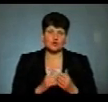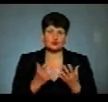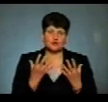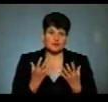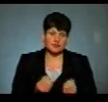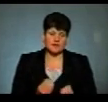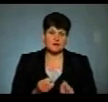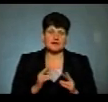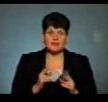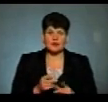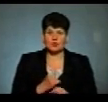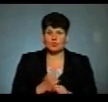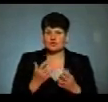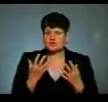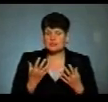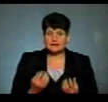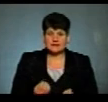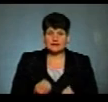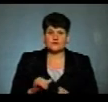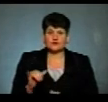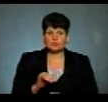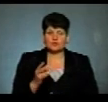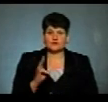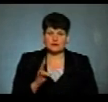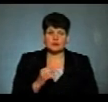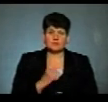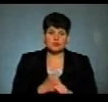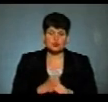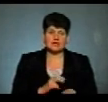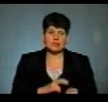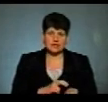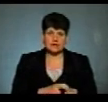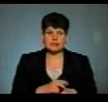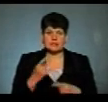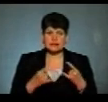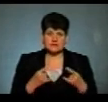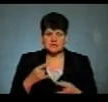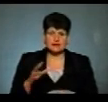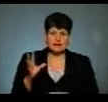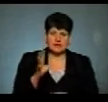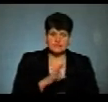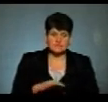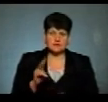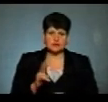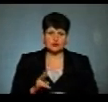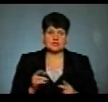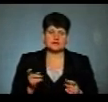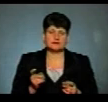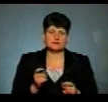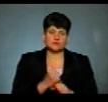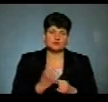як робочий день, і в суботу, і неділю працюють і лікарі, і телевізійники, і всі, хто задіяні сьогодні,